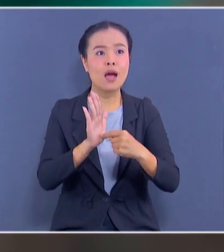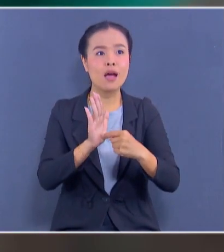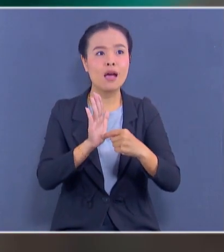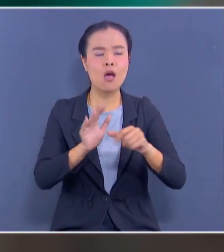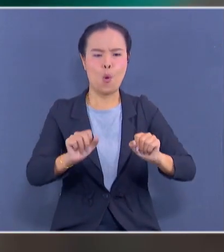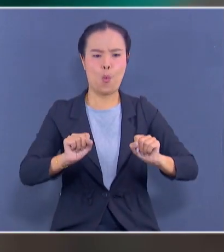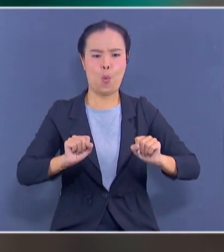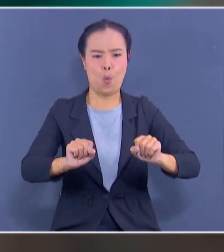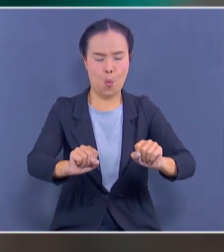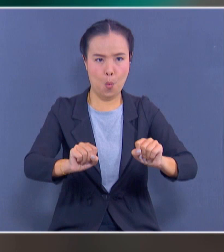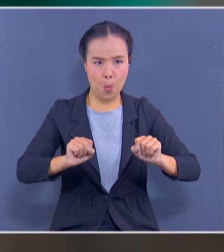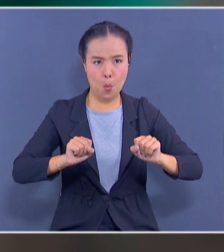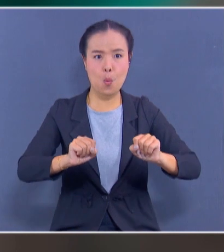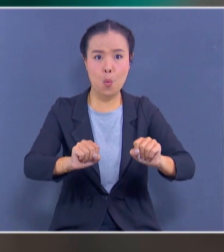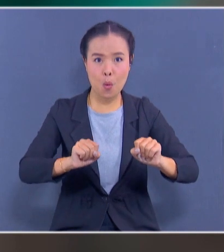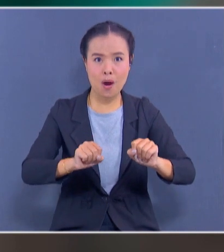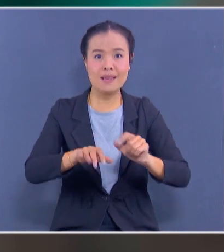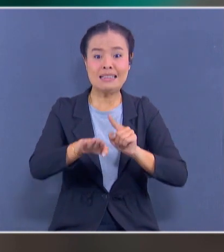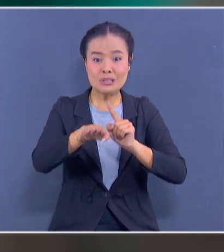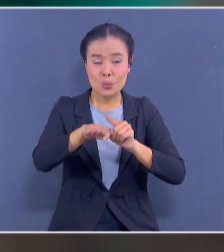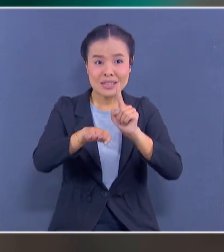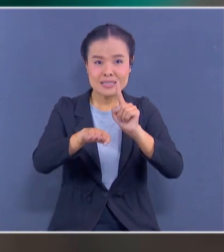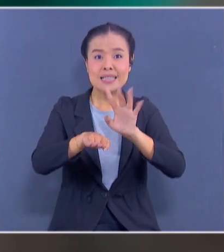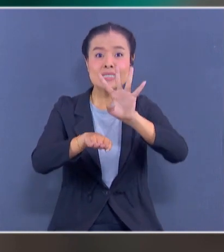ริงมอเตอร์ไซค์นะครับ นี่ตัวนี้ตัวนี ้ตัวละ